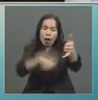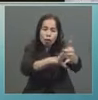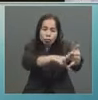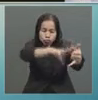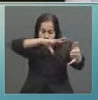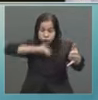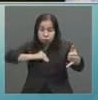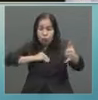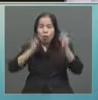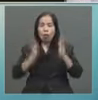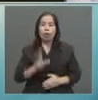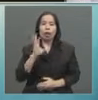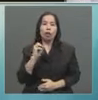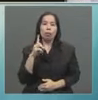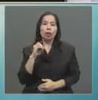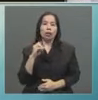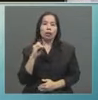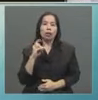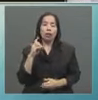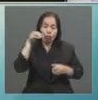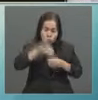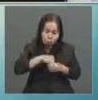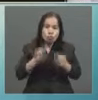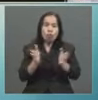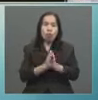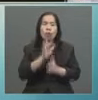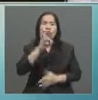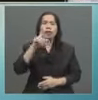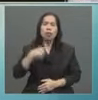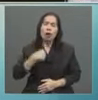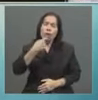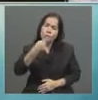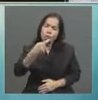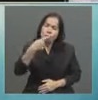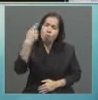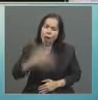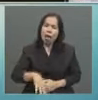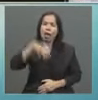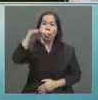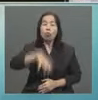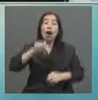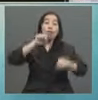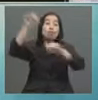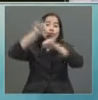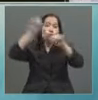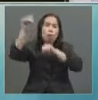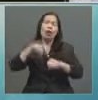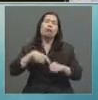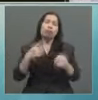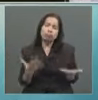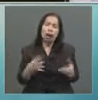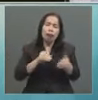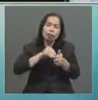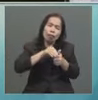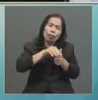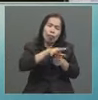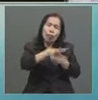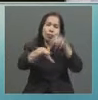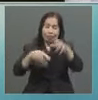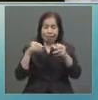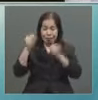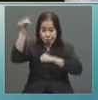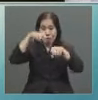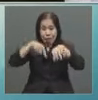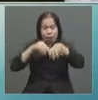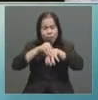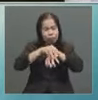51รายก็จะเกี่ยวข้องที่เราพูดซ้ำๆเดิมๆคือสนามมวยตอนนี้เริ่มน้อยลงนะครับเพราะว่าก็เกินกว่า2